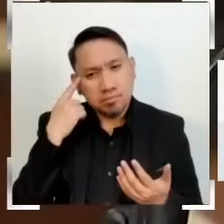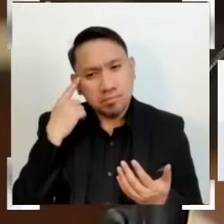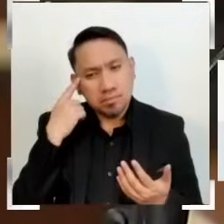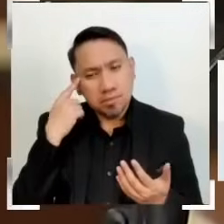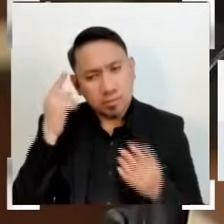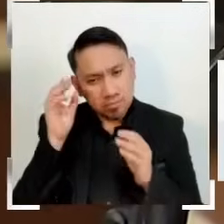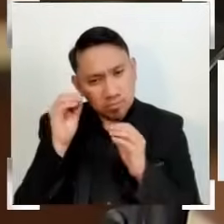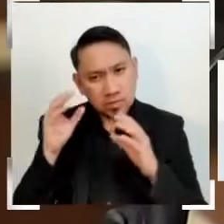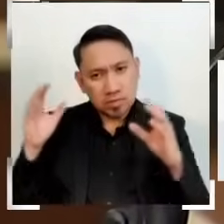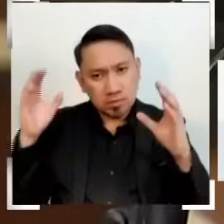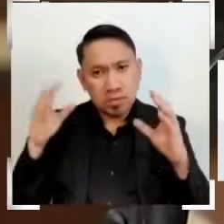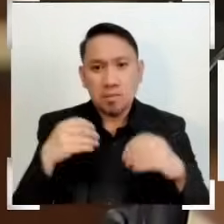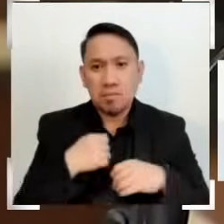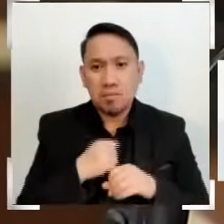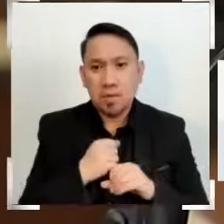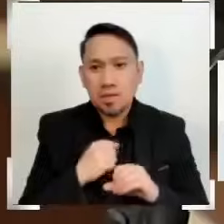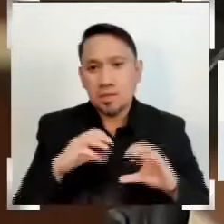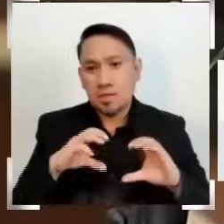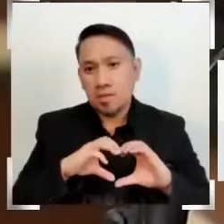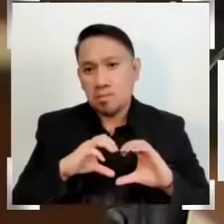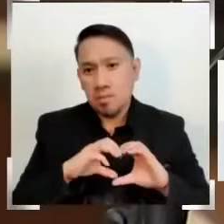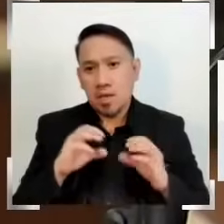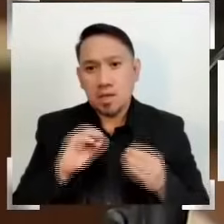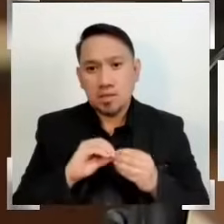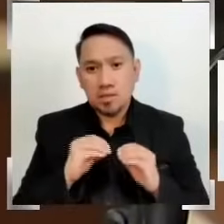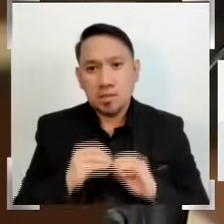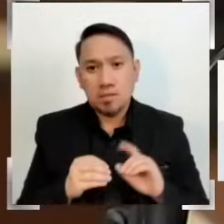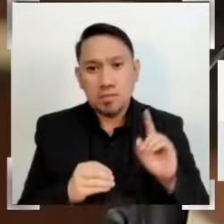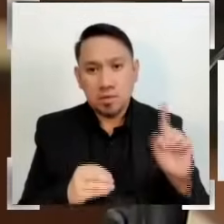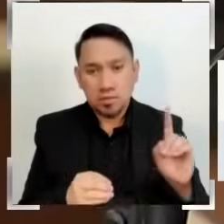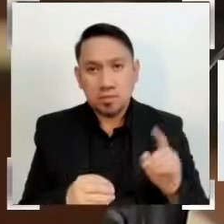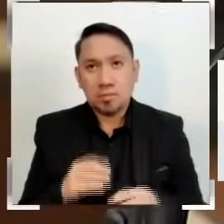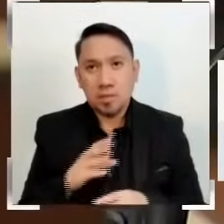number one and rallied my team